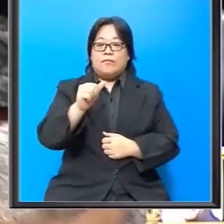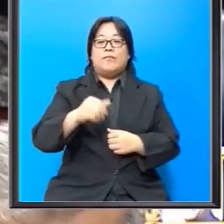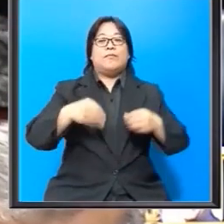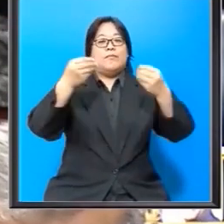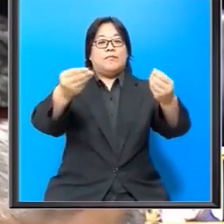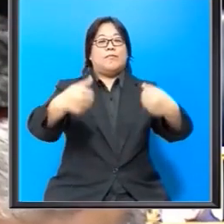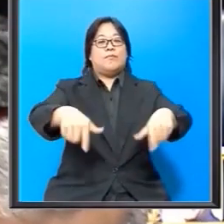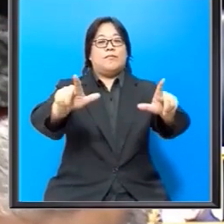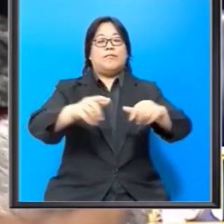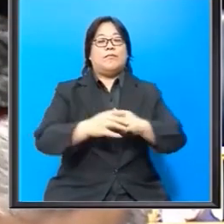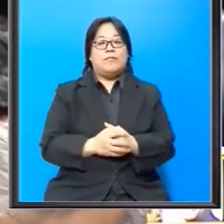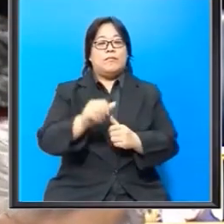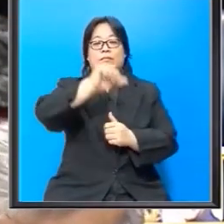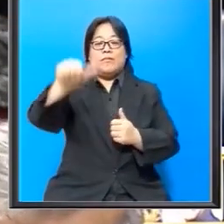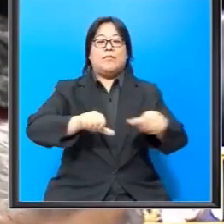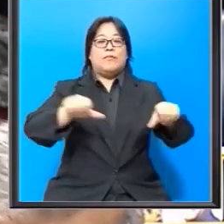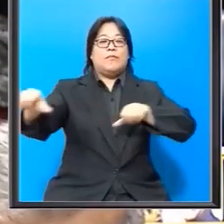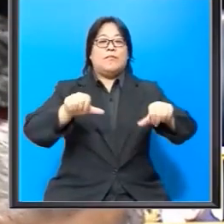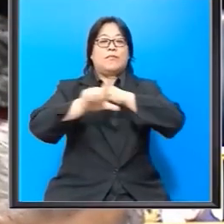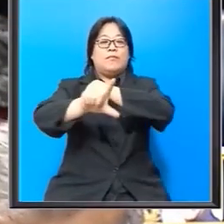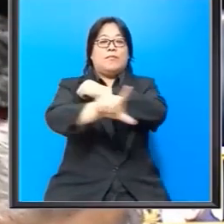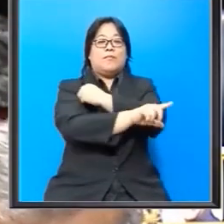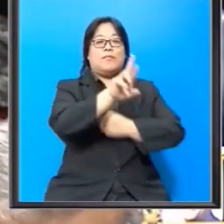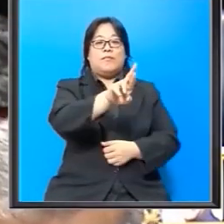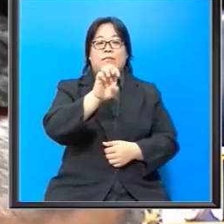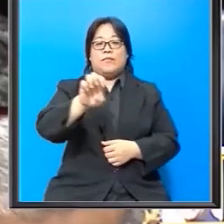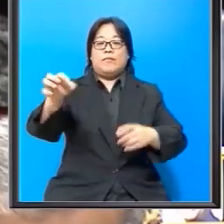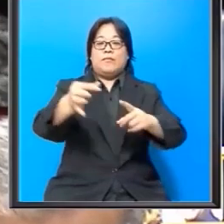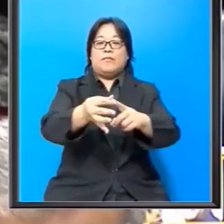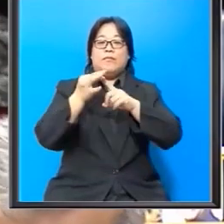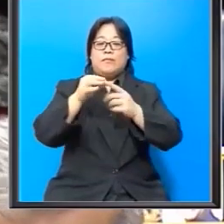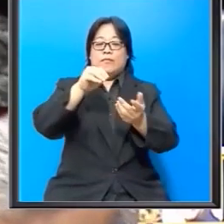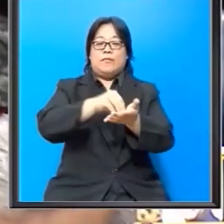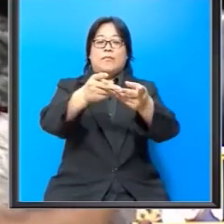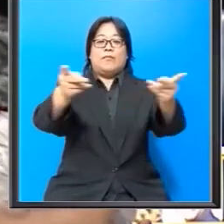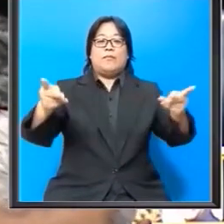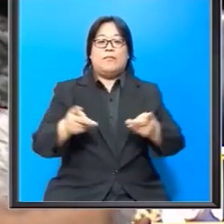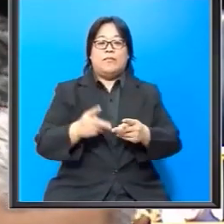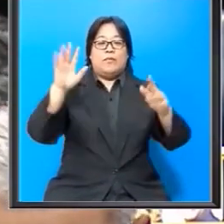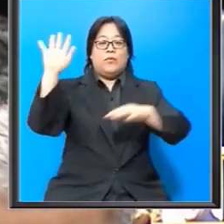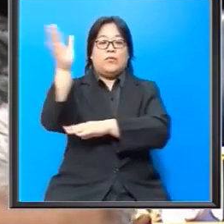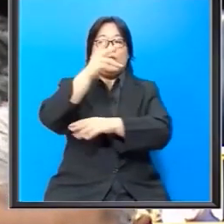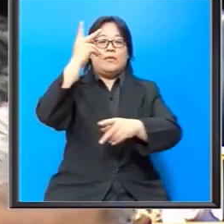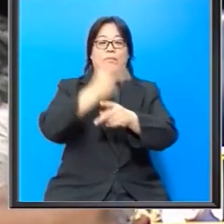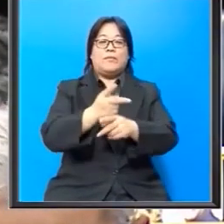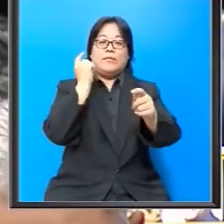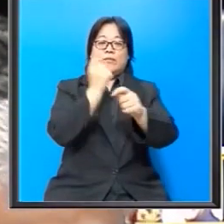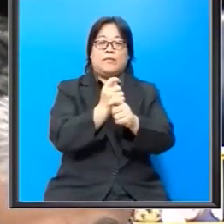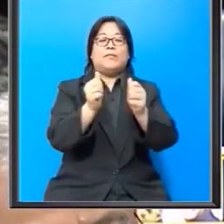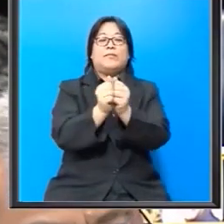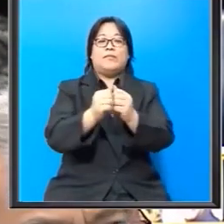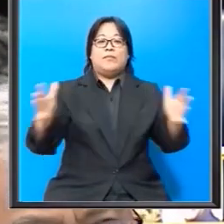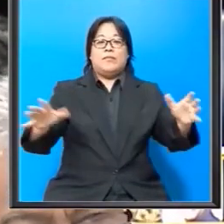akan membenarkan sebarang etibi kiper hubungan ariey itu utama jadi kawasan hutan simpan kekal tanpa